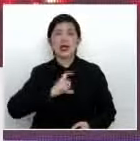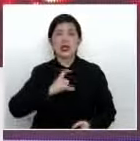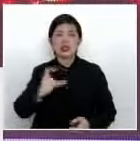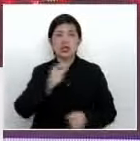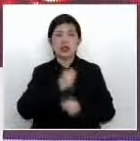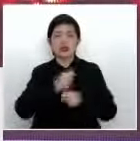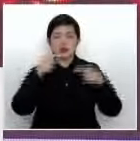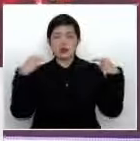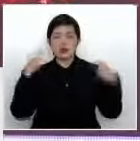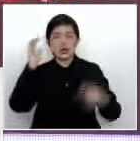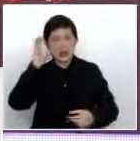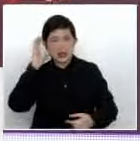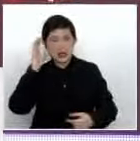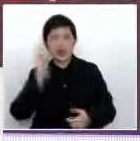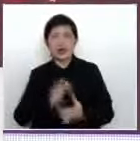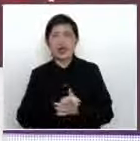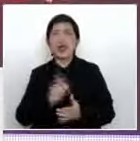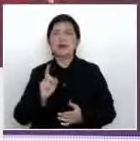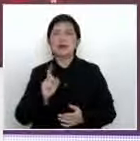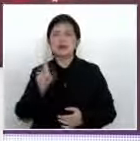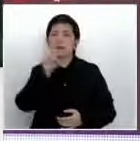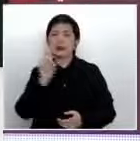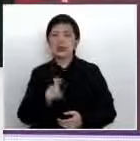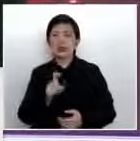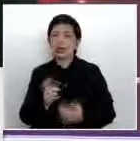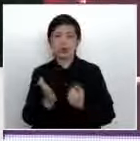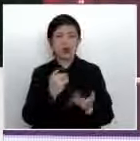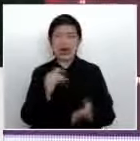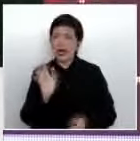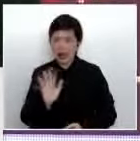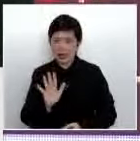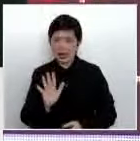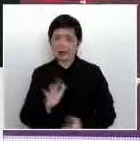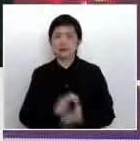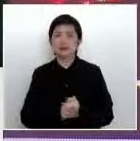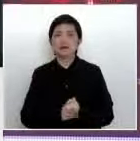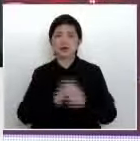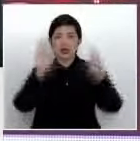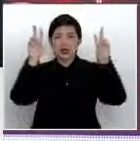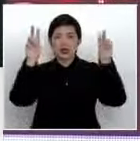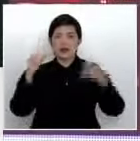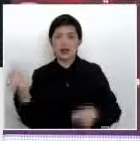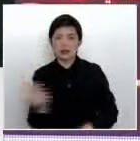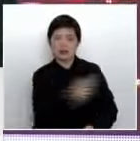mendengarkan dengan seksama karena k pertanyaan tidak akan diulang subtema transportasi